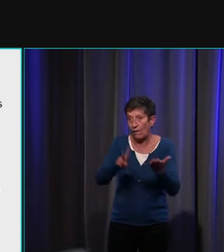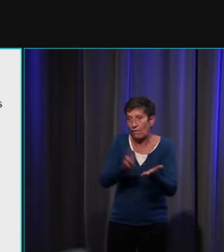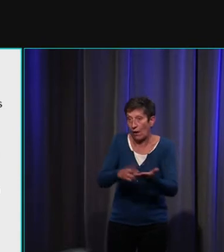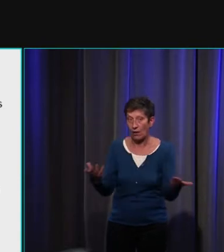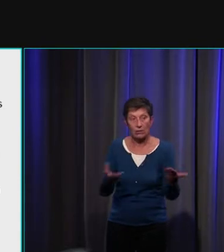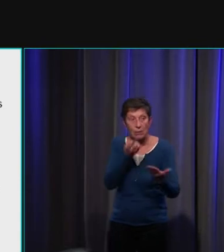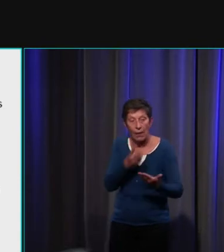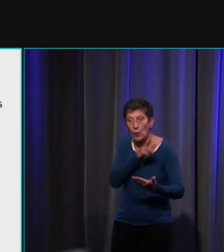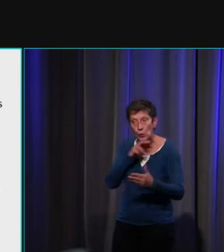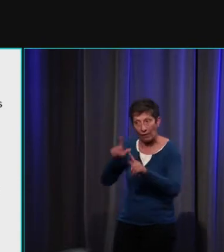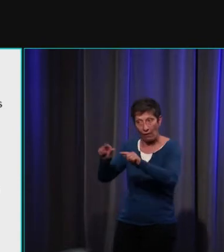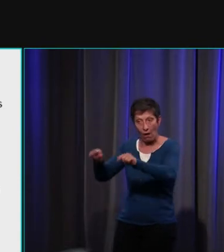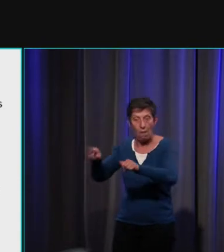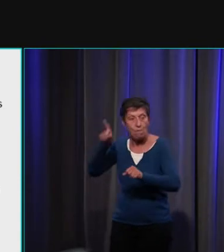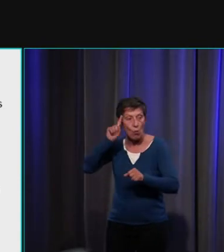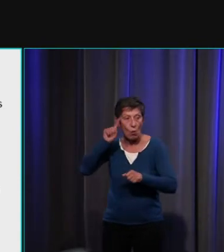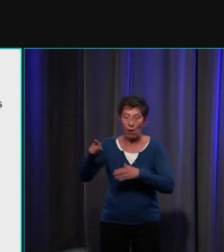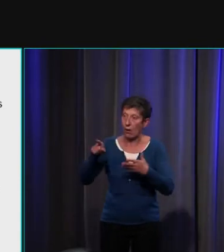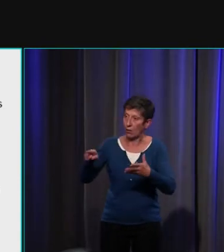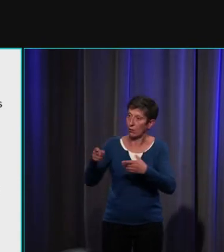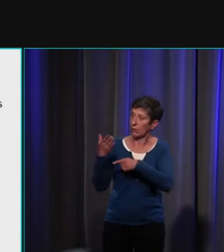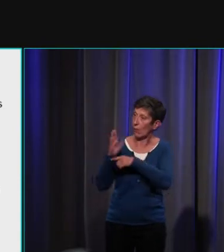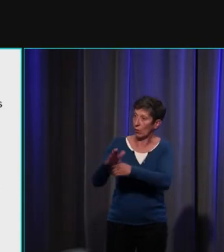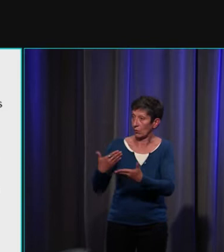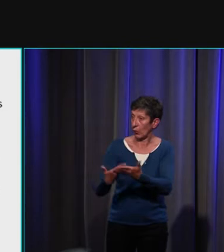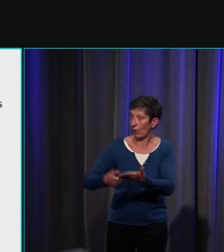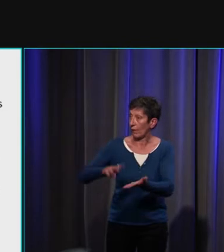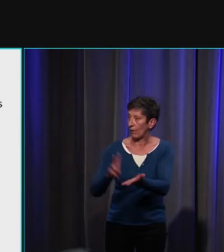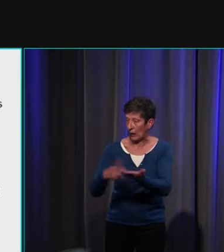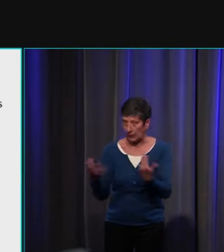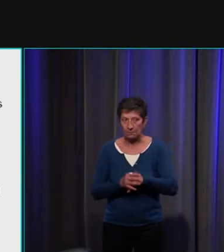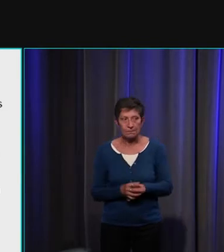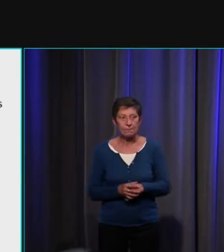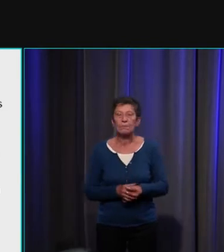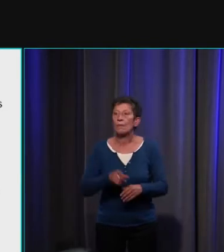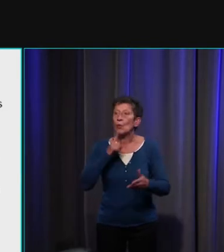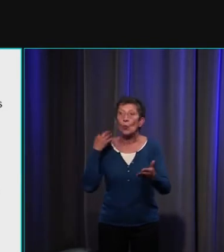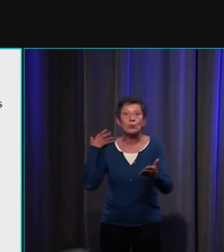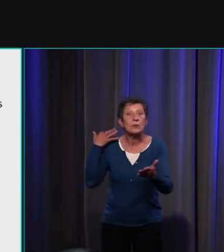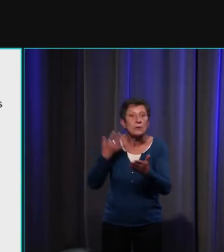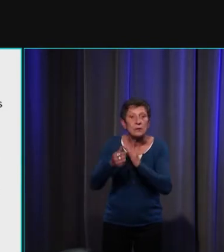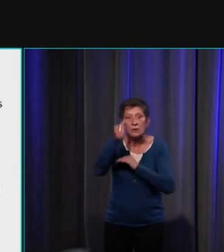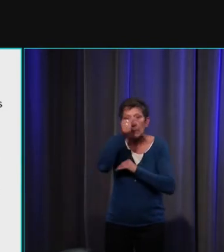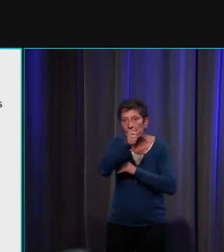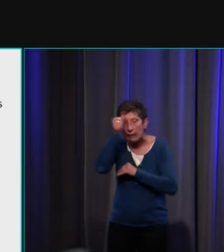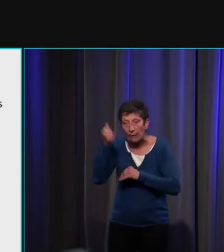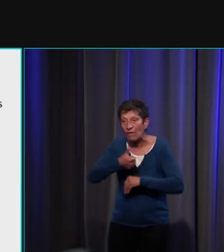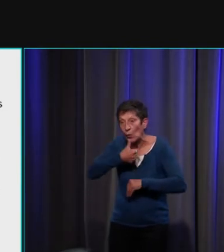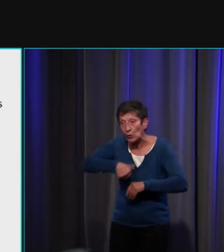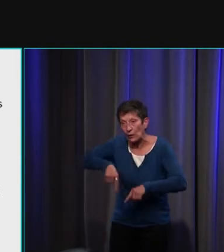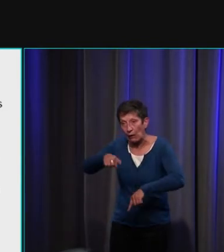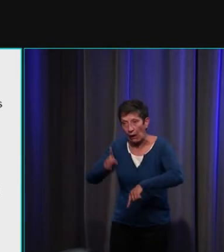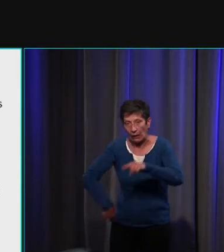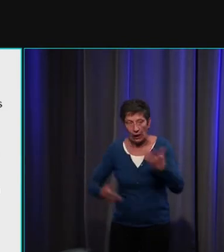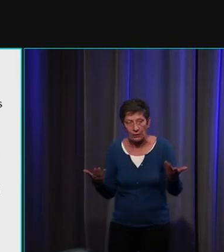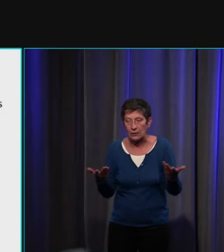juifs là parce que il montre cette vérité est depuis toujours le baptême forcé est interdite donc il